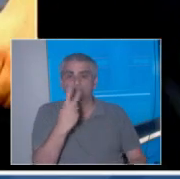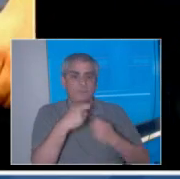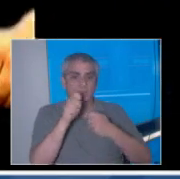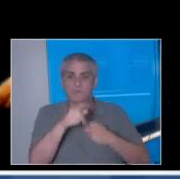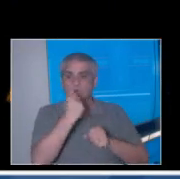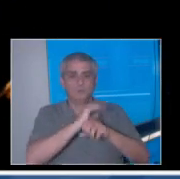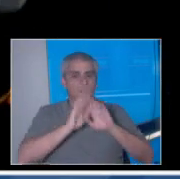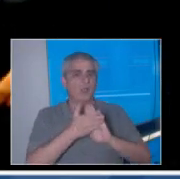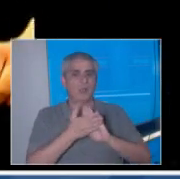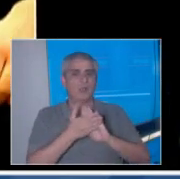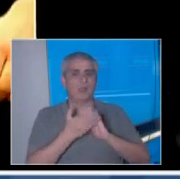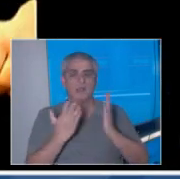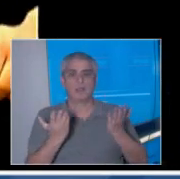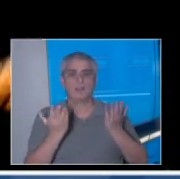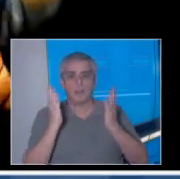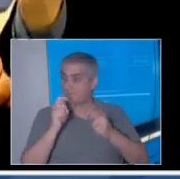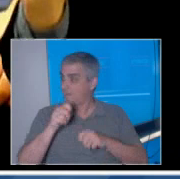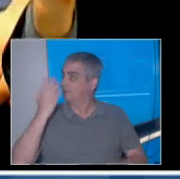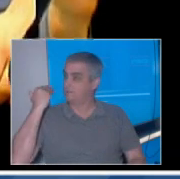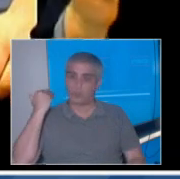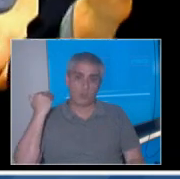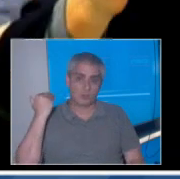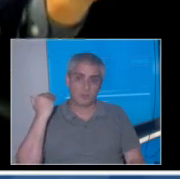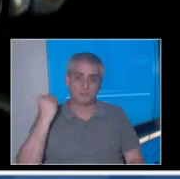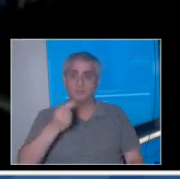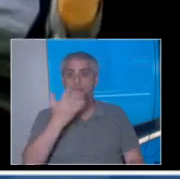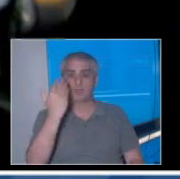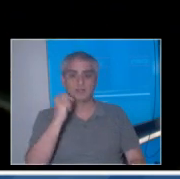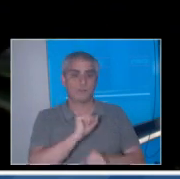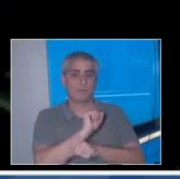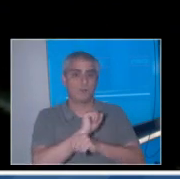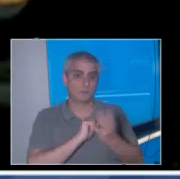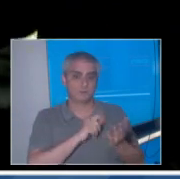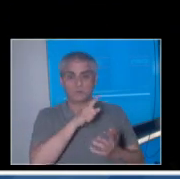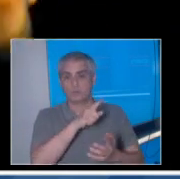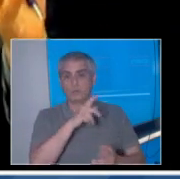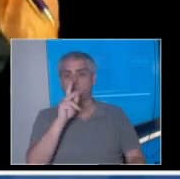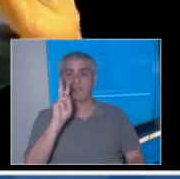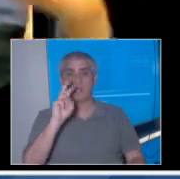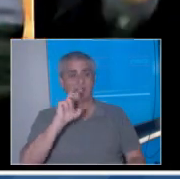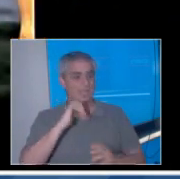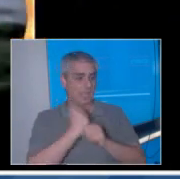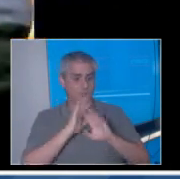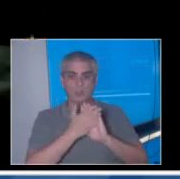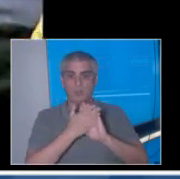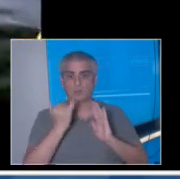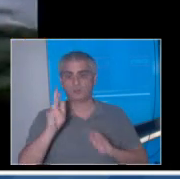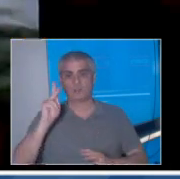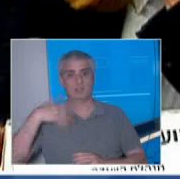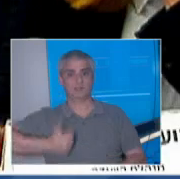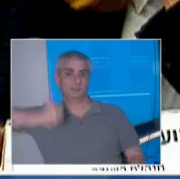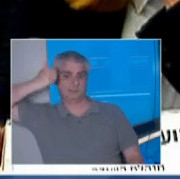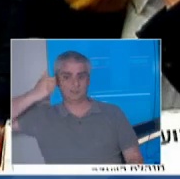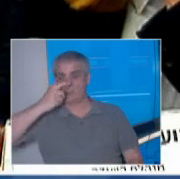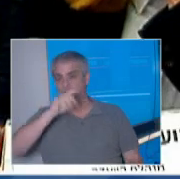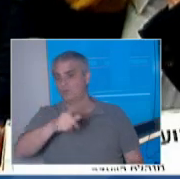ח"כים והוא עושה הכל. עכשיו, מלא בכנסת הקודמת, שהייתם באופוזיציה, הוא וקרי עשו הכל. עכשיו קרי נהיה שר. קרי